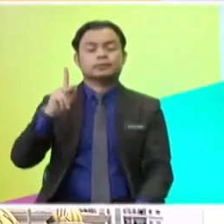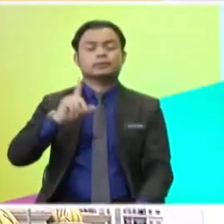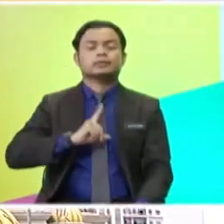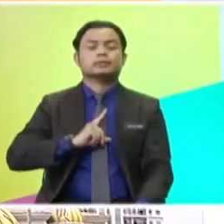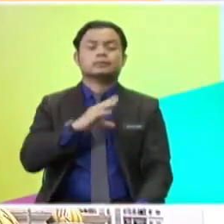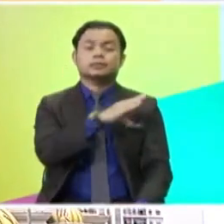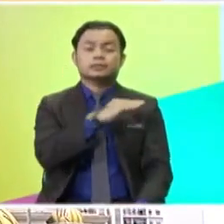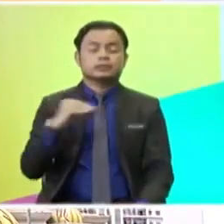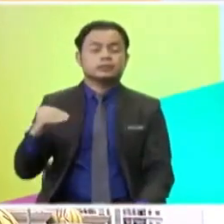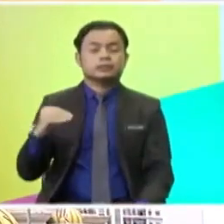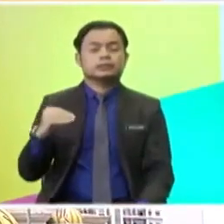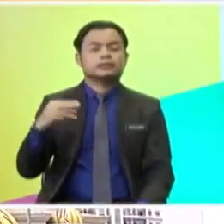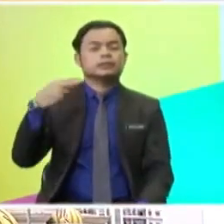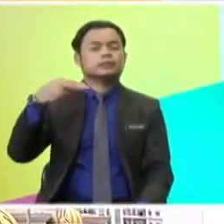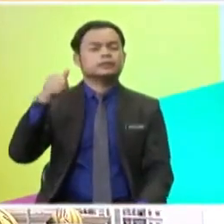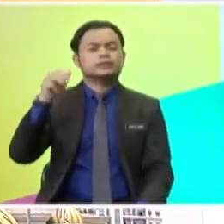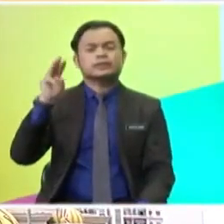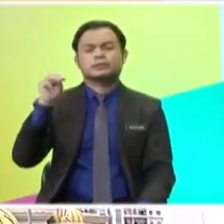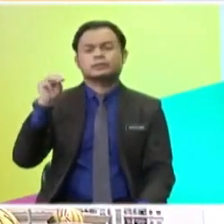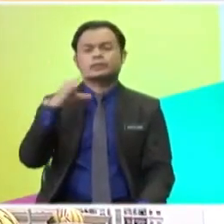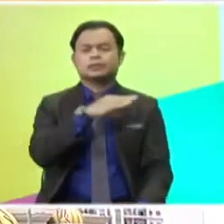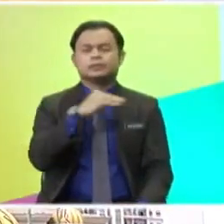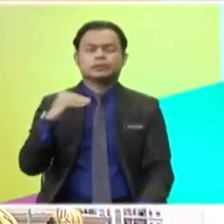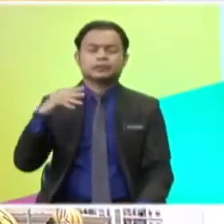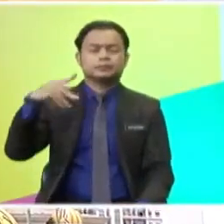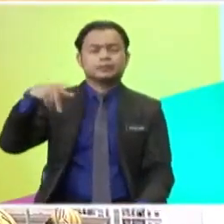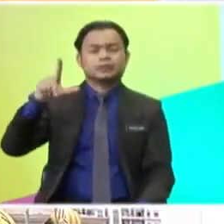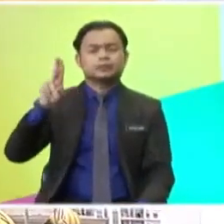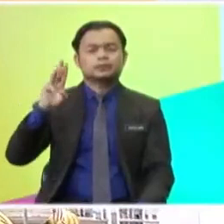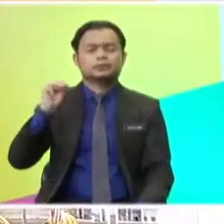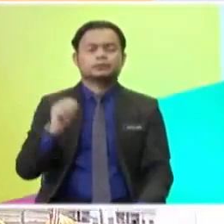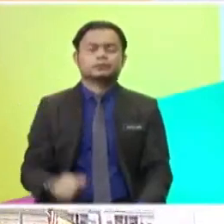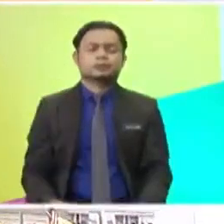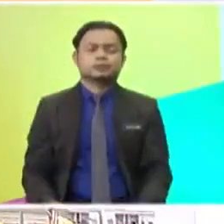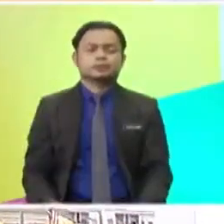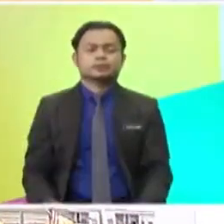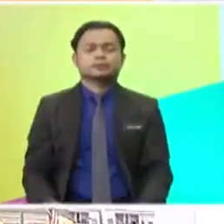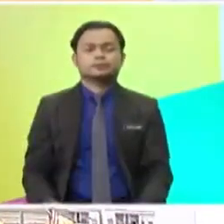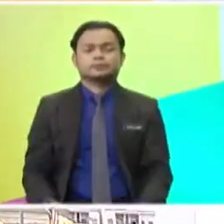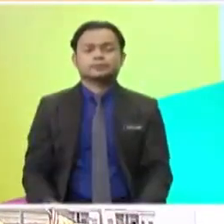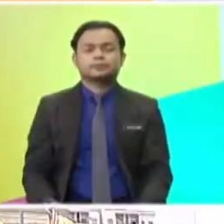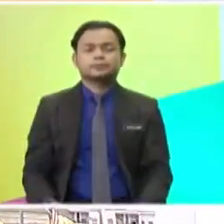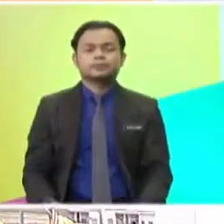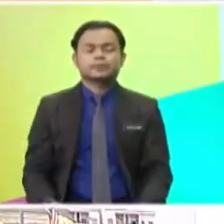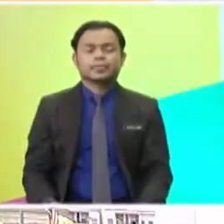sekali HKM dan juga ULM. Apa tu? HKM, Hukum Kanun Melaka.